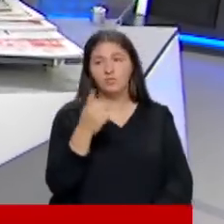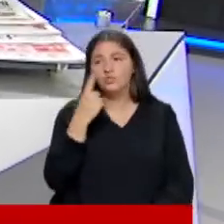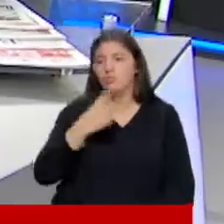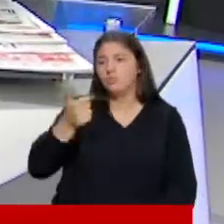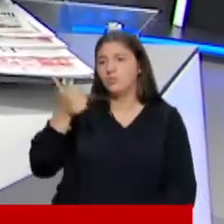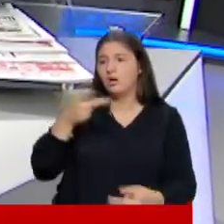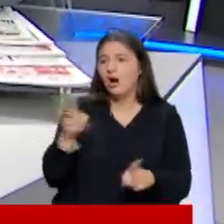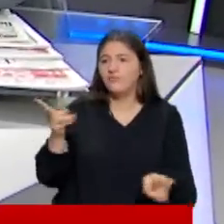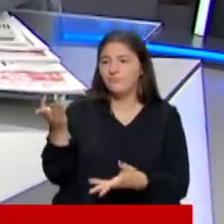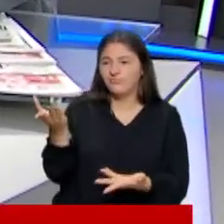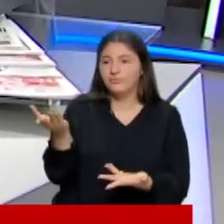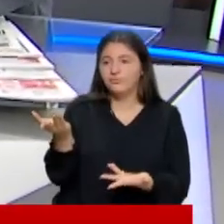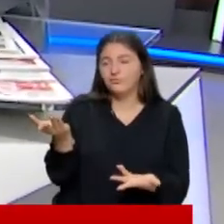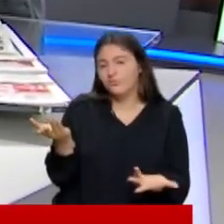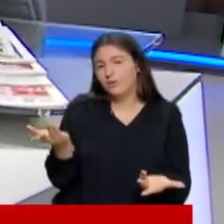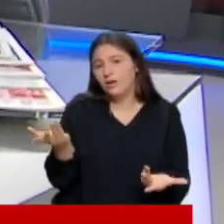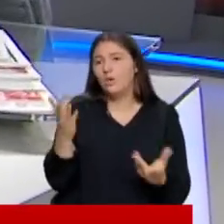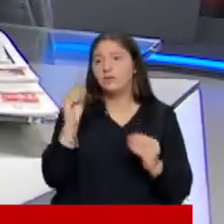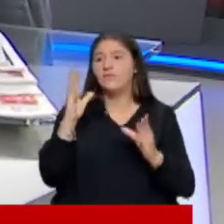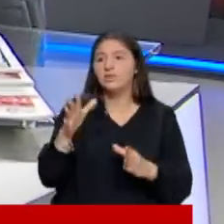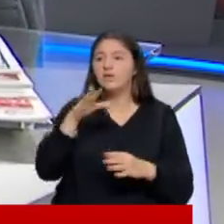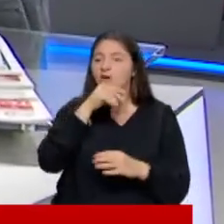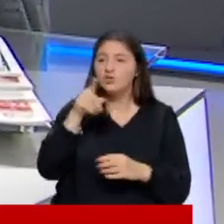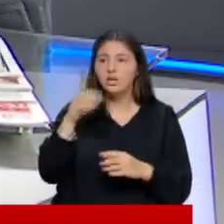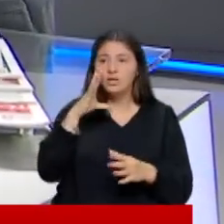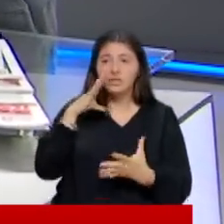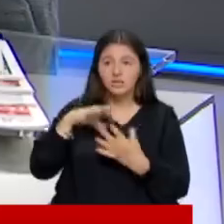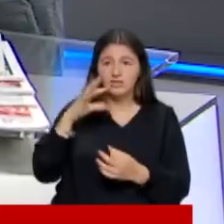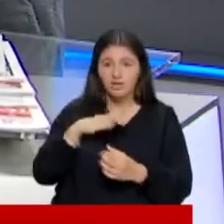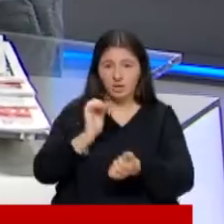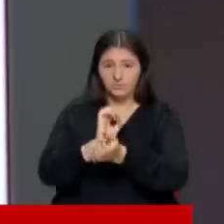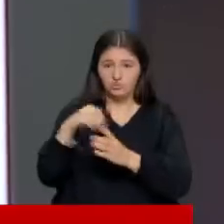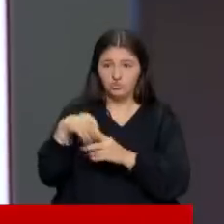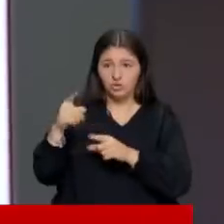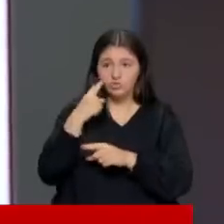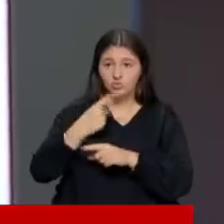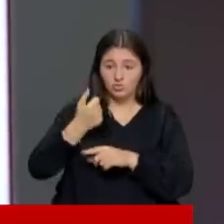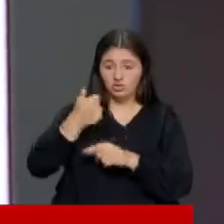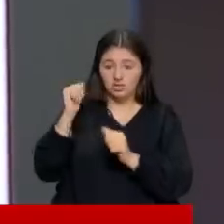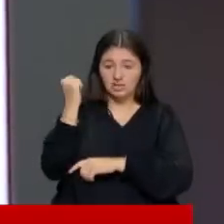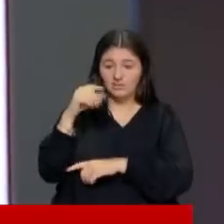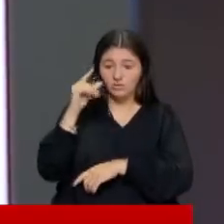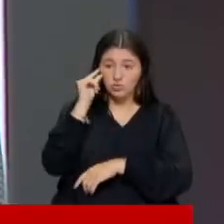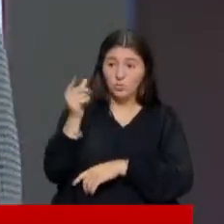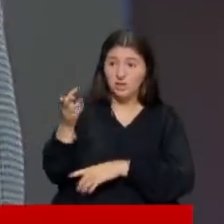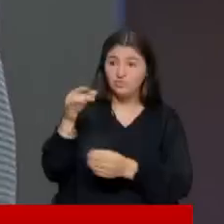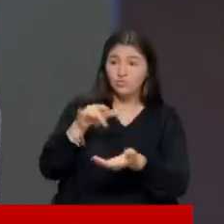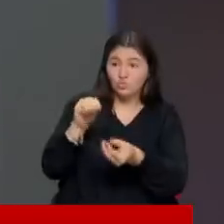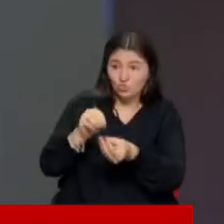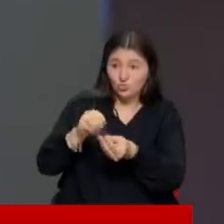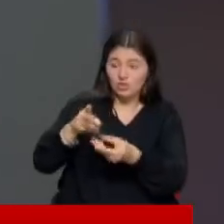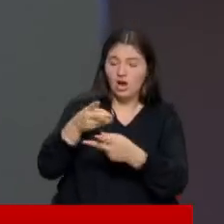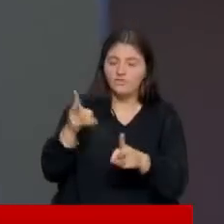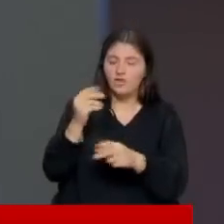Cumhurbaşkanı'nın affı Yani o kadar çok yaşlı insan var Şey Cumhurbaşkanı Sivas'tan affederek